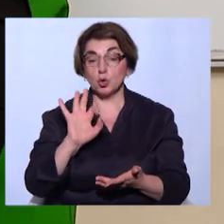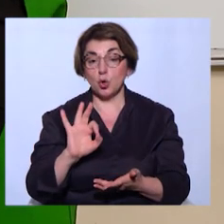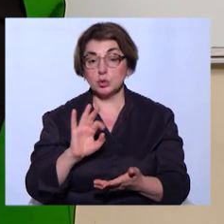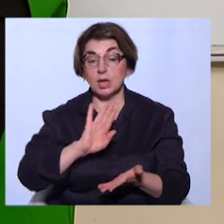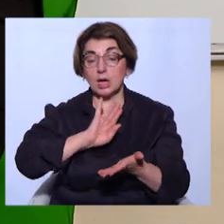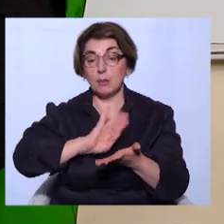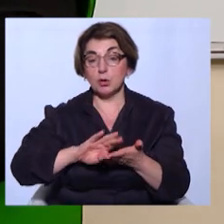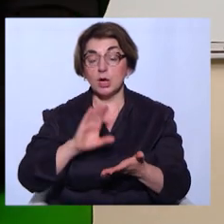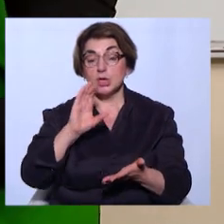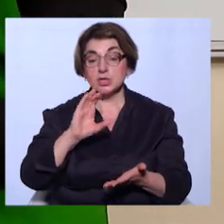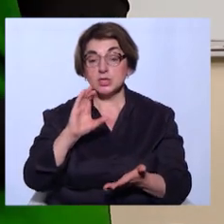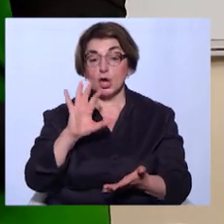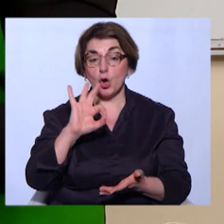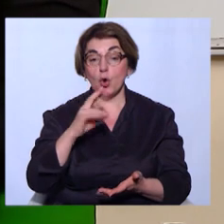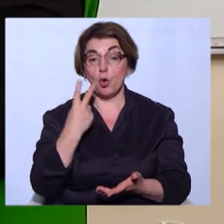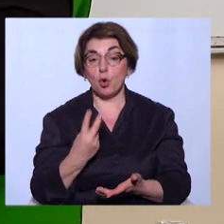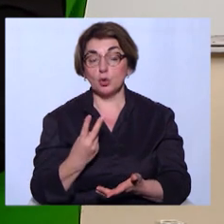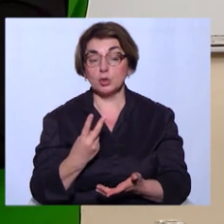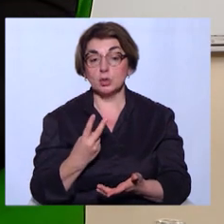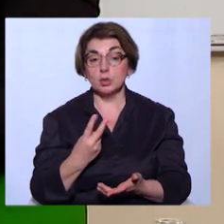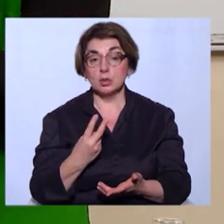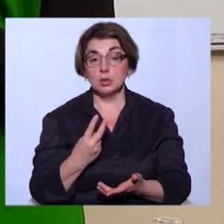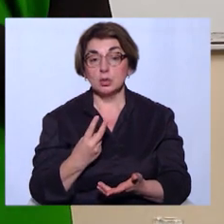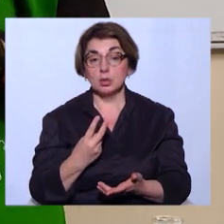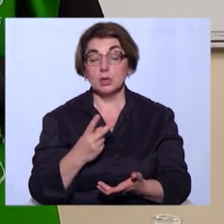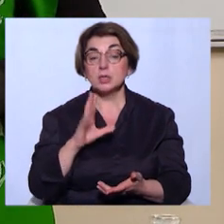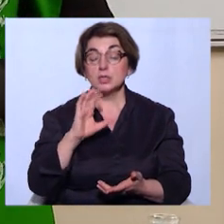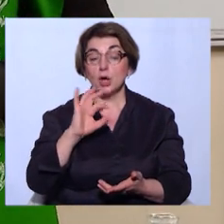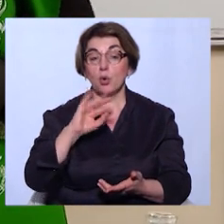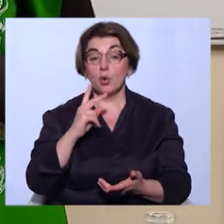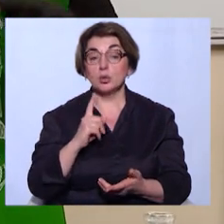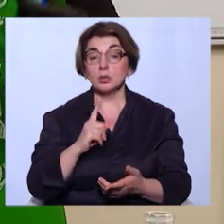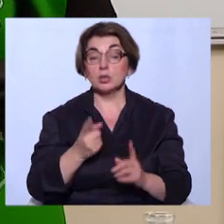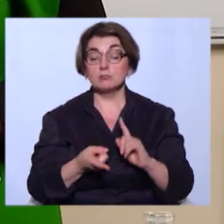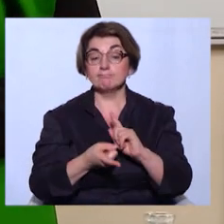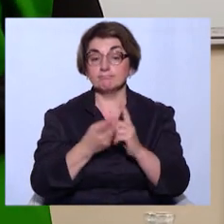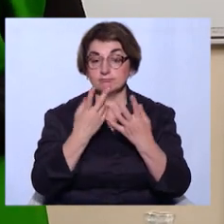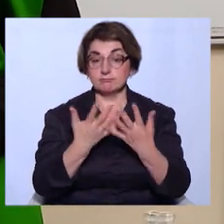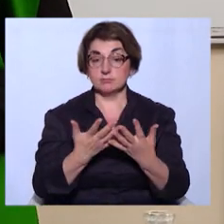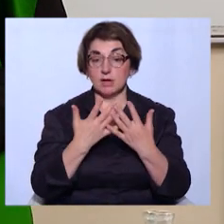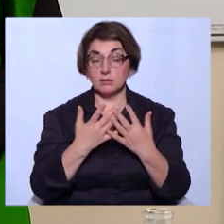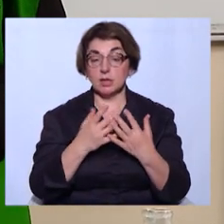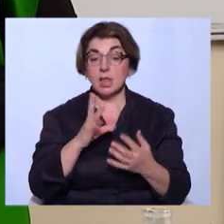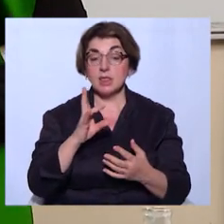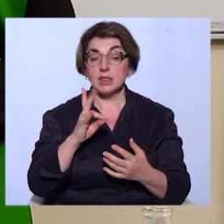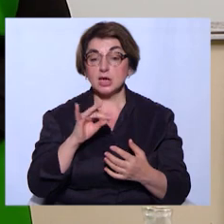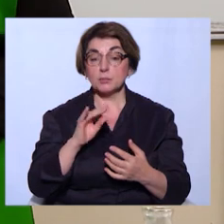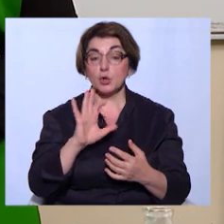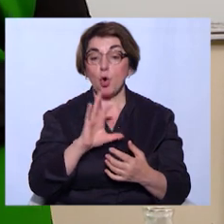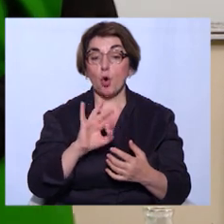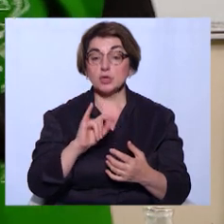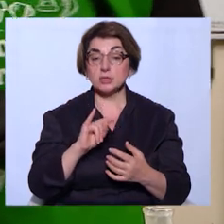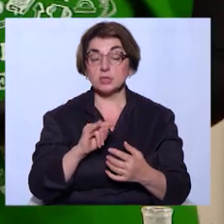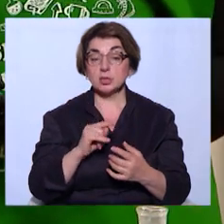გამოიყოფა CO2. ესე იგი, CO2 ჩვენ ნათლად დავინახეთ, ნახშირბადის ოთხვალენტიანი ოქსიდი,